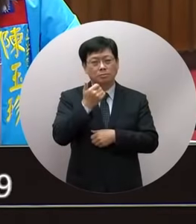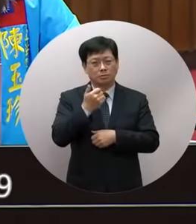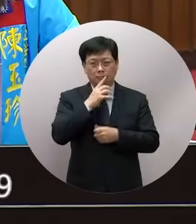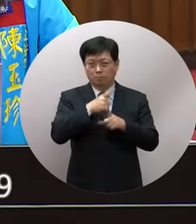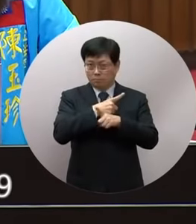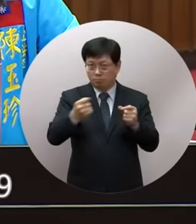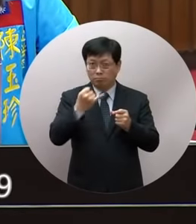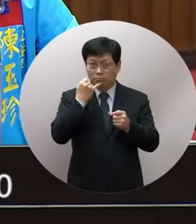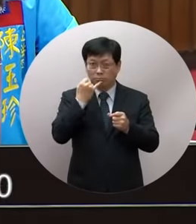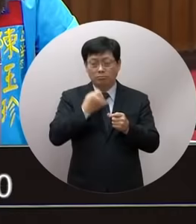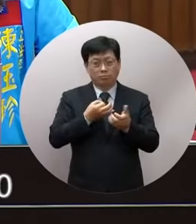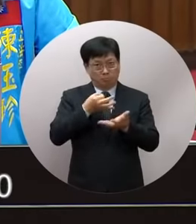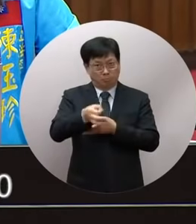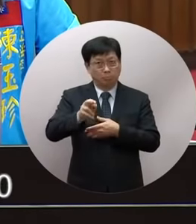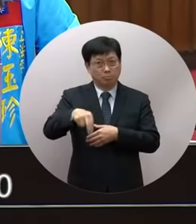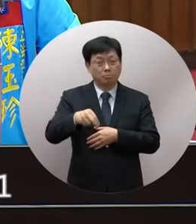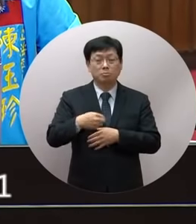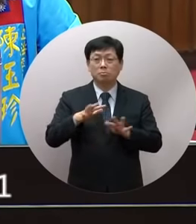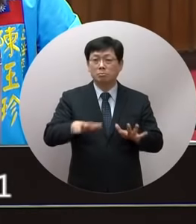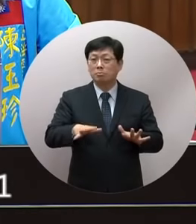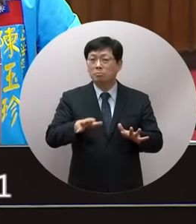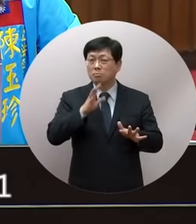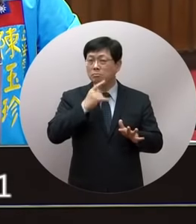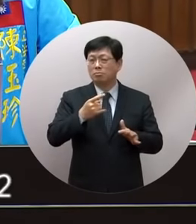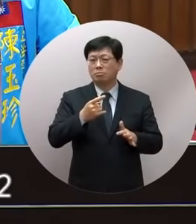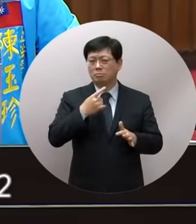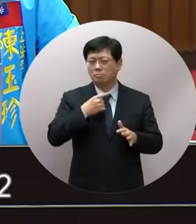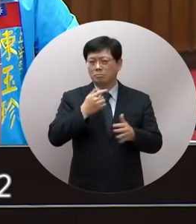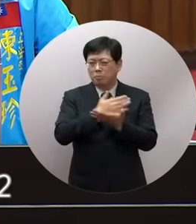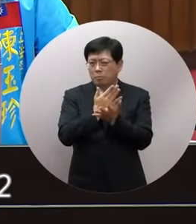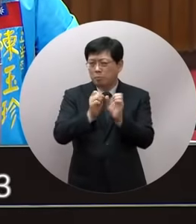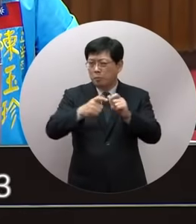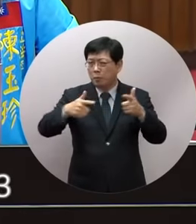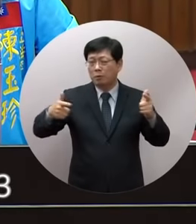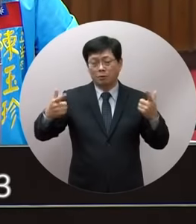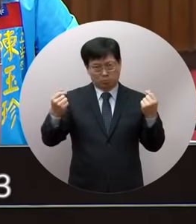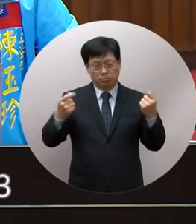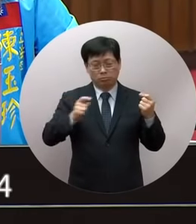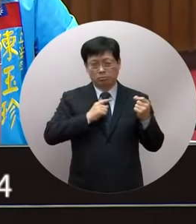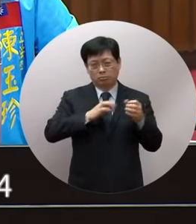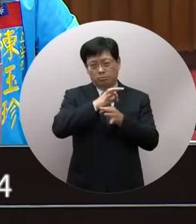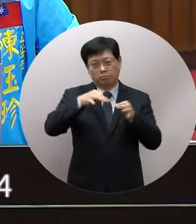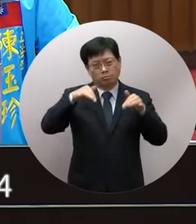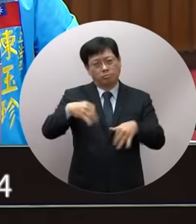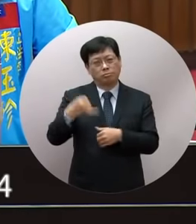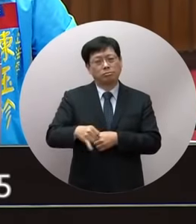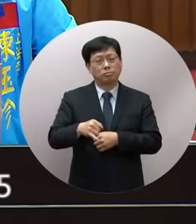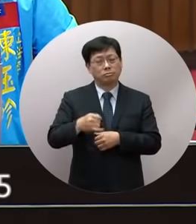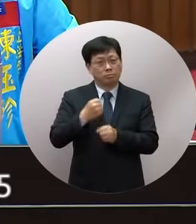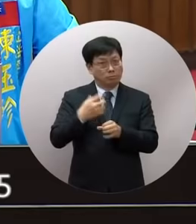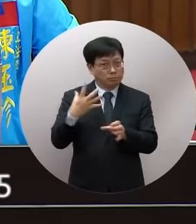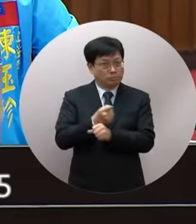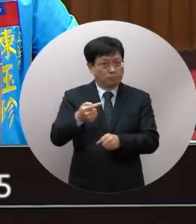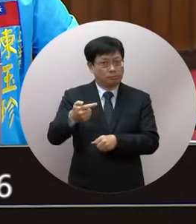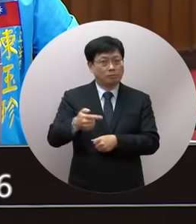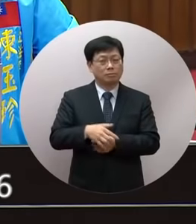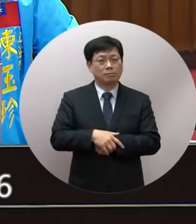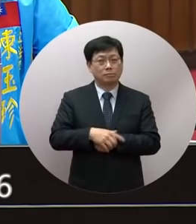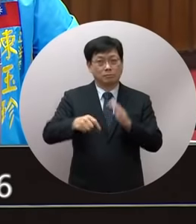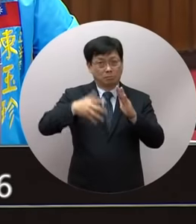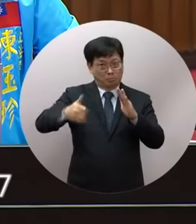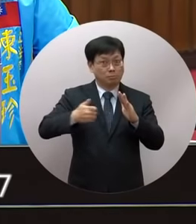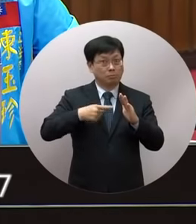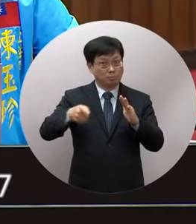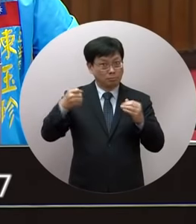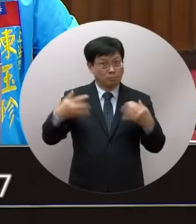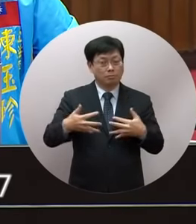列入振兴券的这个适用范围，因为现在是应该是各行各业都景气很不好，失业潮也来临了嘛，哈，这个院长应